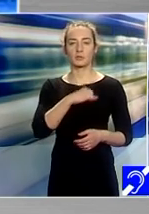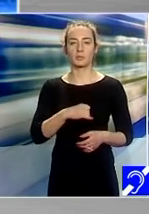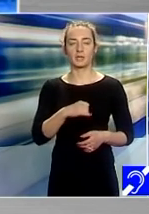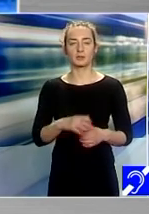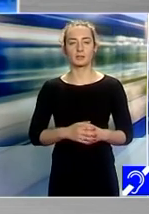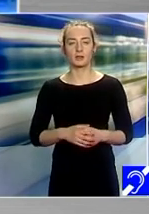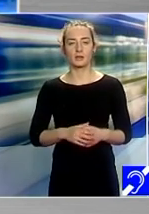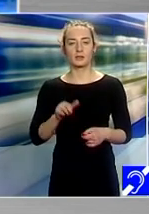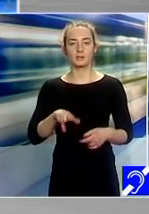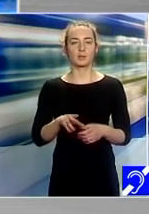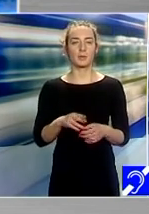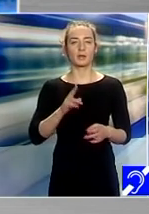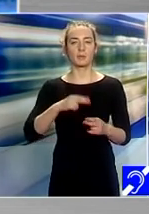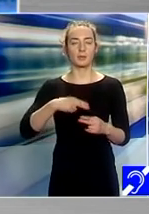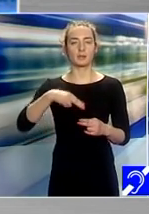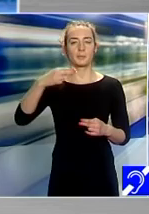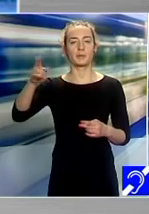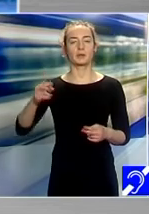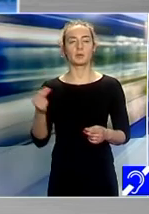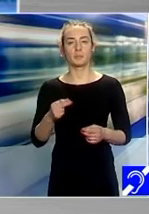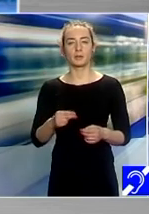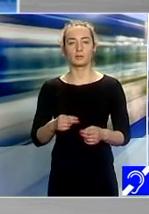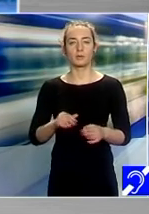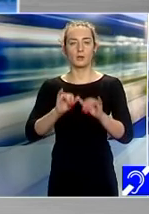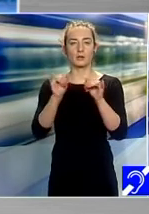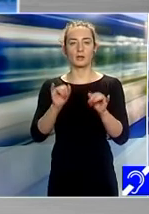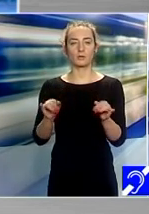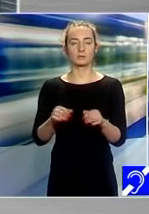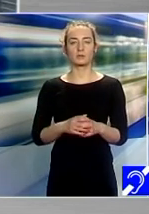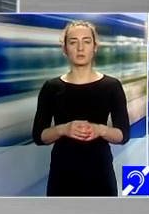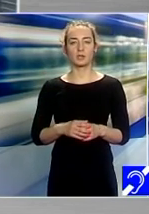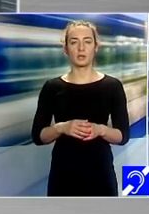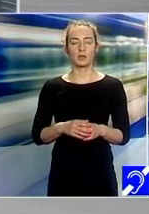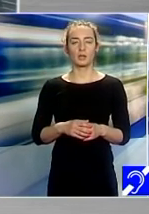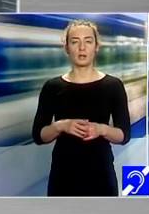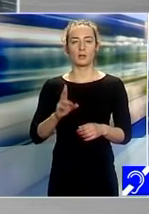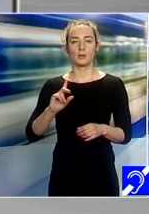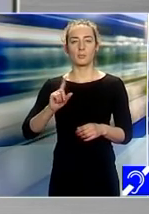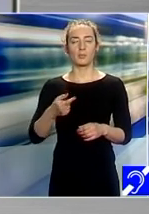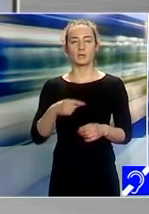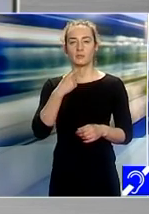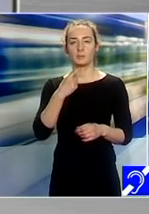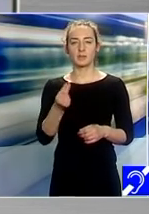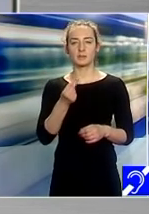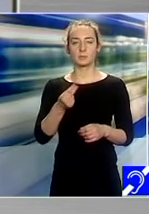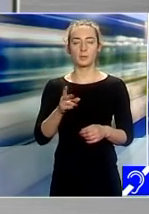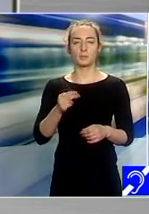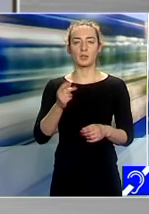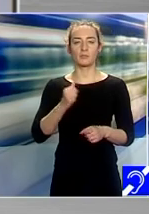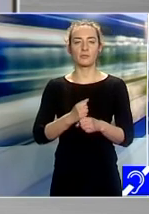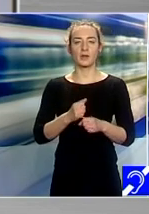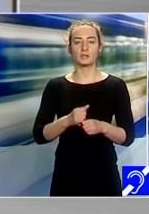nu? Să meargă mai departe și pentru reconstrucție. Poate ar trebui să ar fi momentul să spunem că se poate face reconstrucție